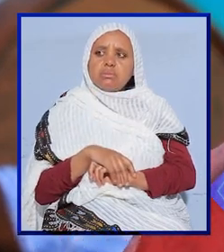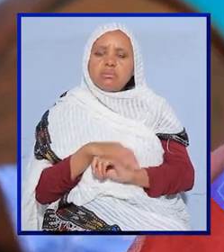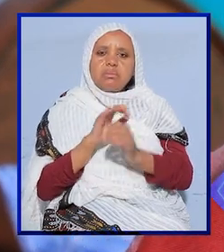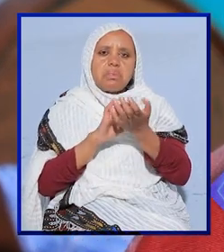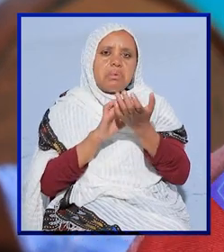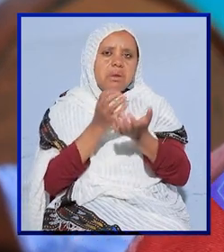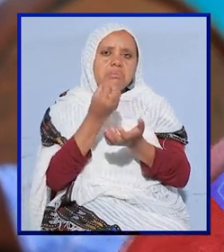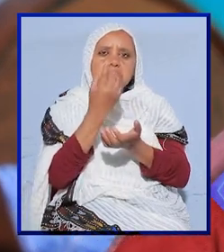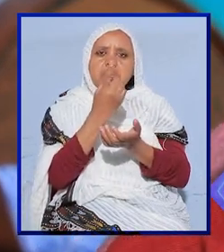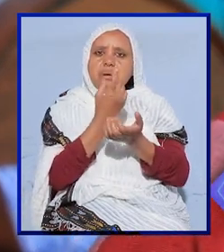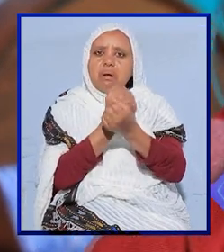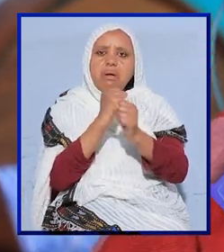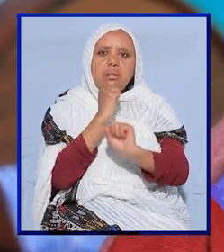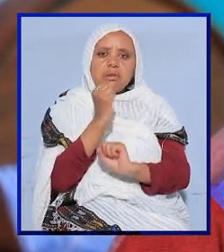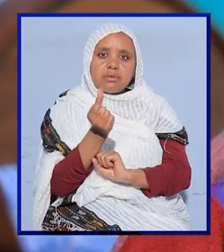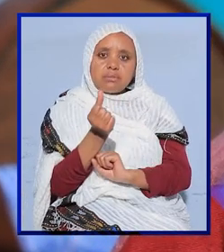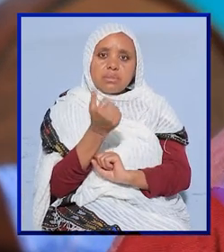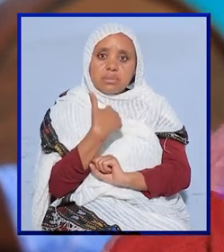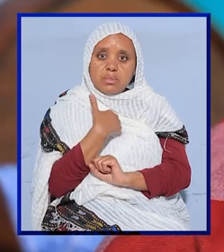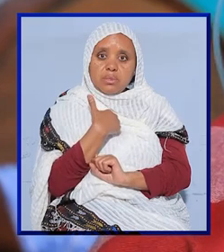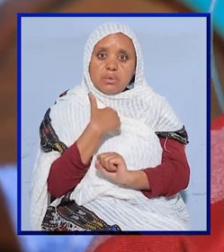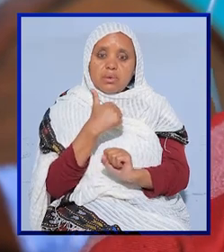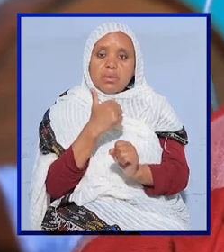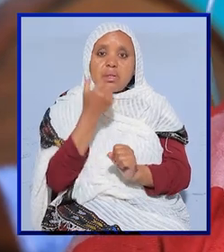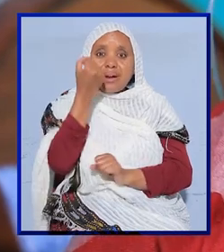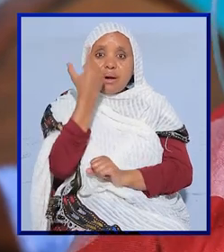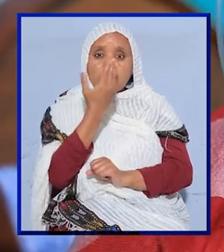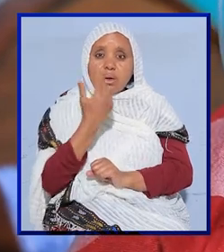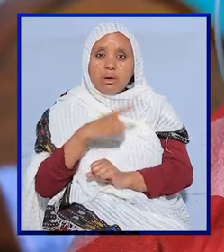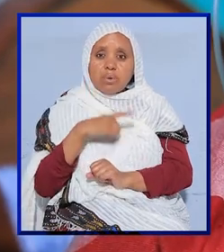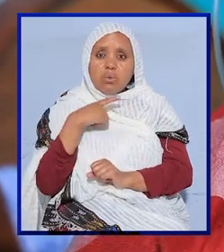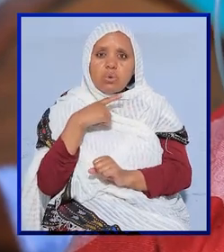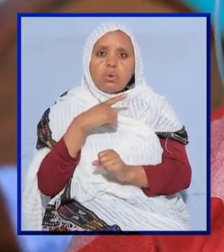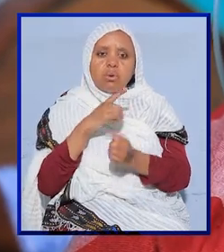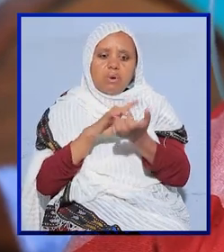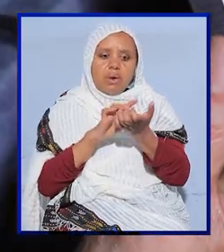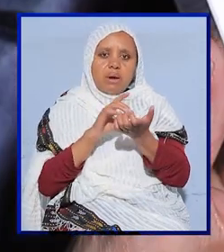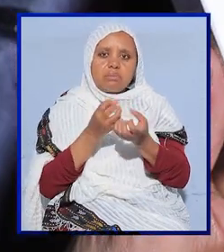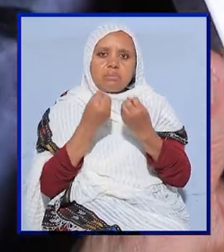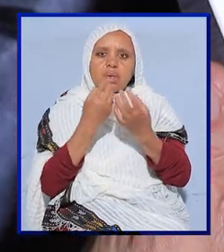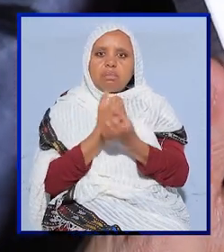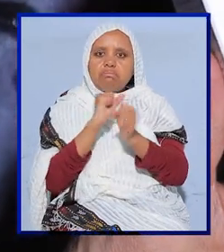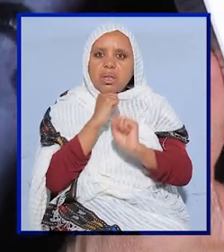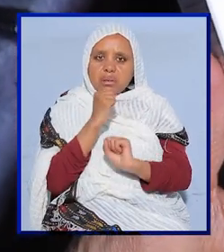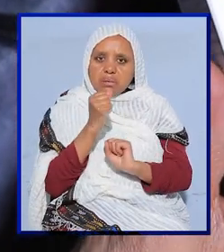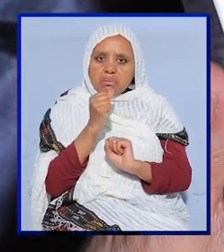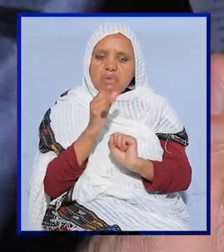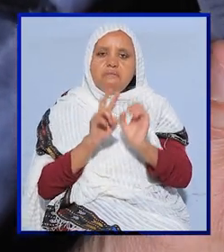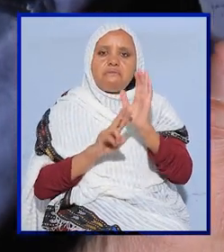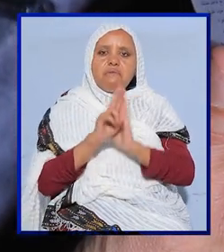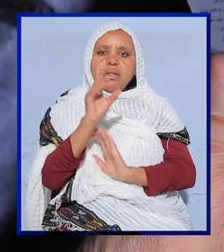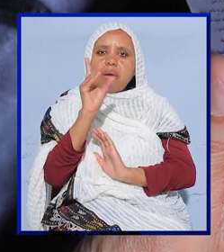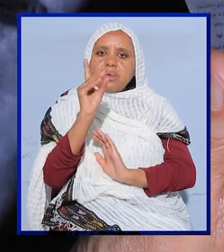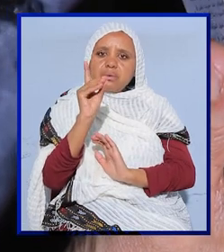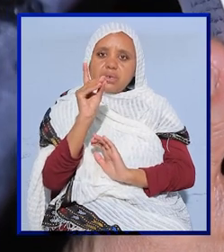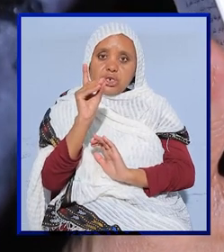በመድኃኒት ብዛት አትድንም። እኔ አሁን ከተረዳሁት ነገር ቢኖር መድኃኒት ብዛት አትድንም። ይህ ቫይታሚን ዲ